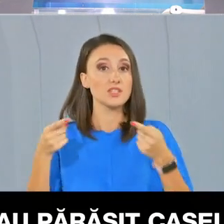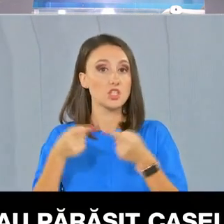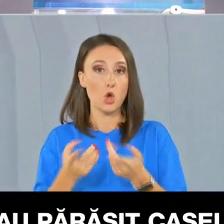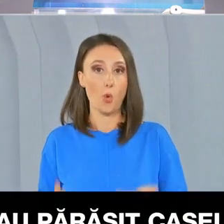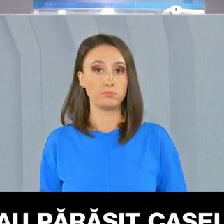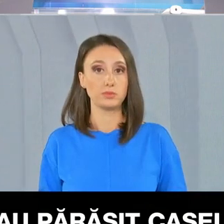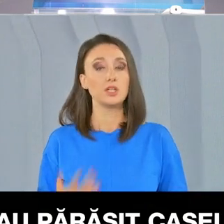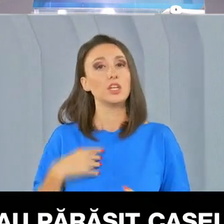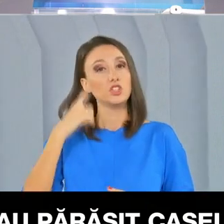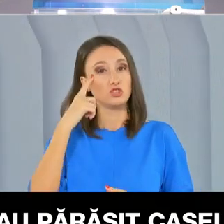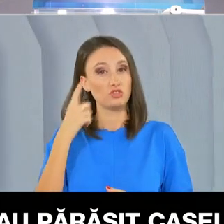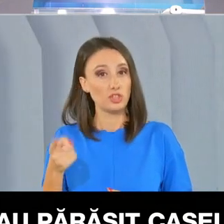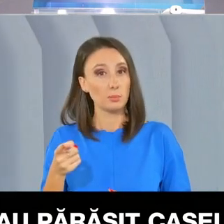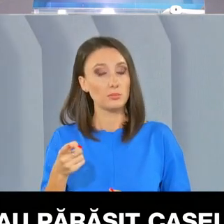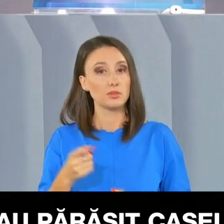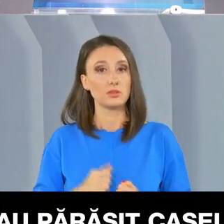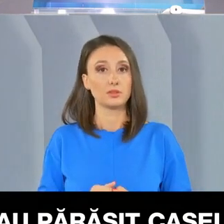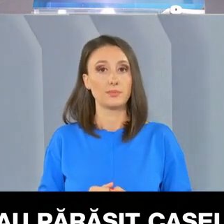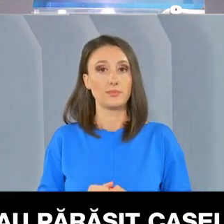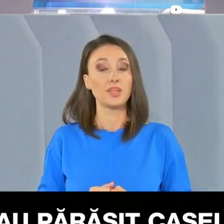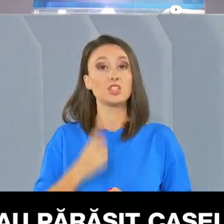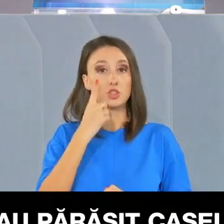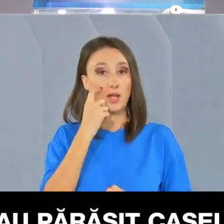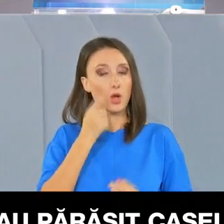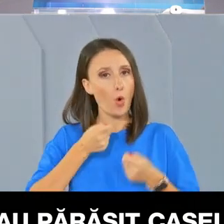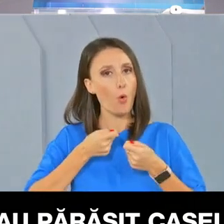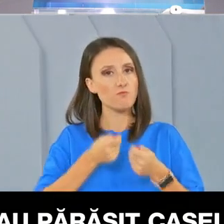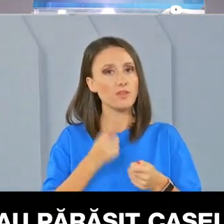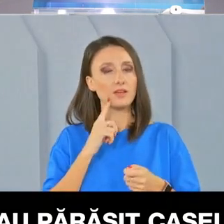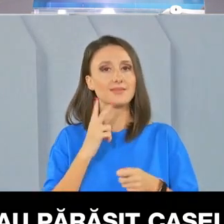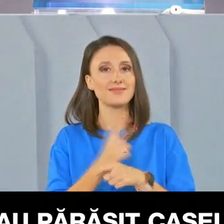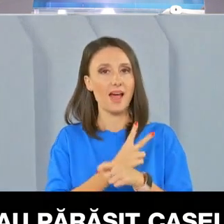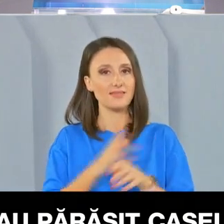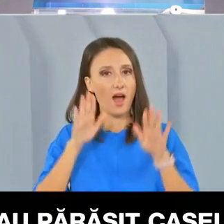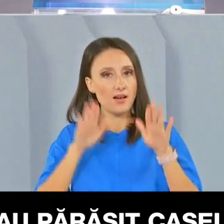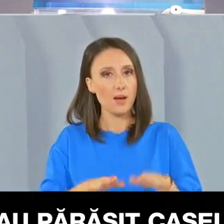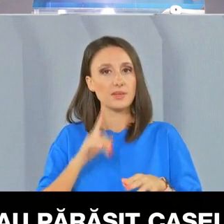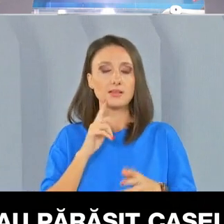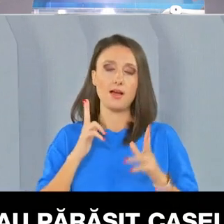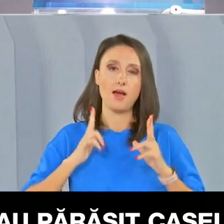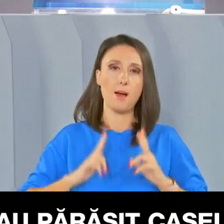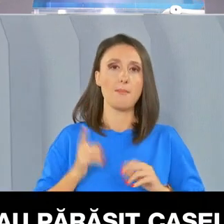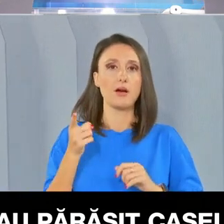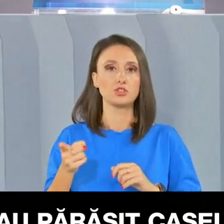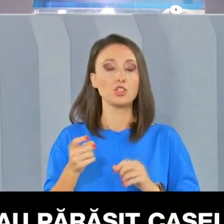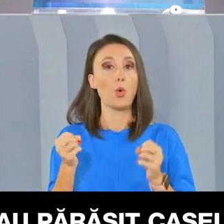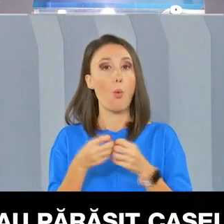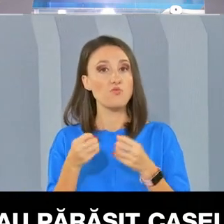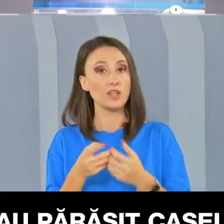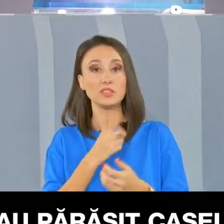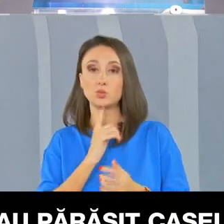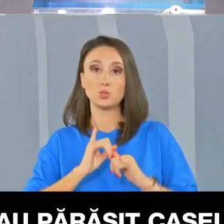aici? Pentru că știm că Anthony Blinken nu încearcă, iată, să convingă statele arabe să aplaneze cumva acest conflict, să